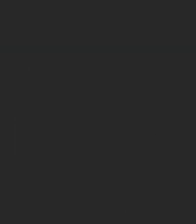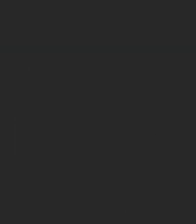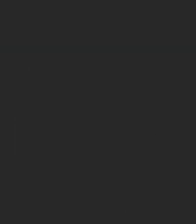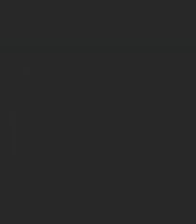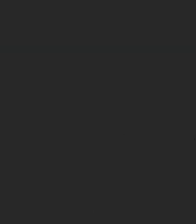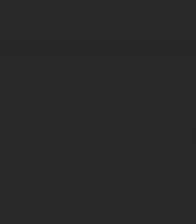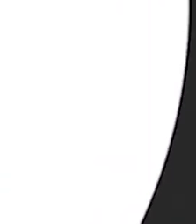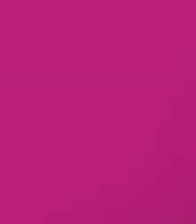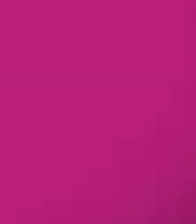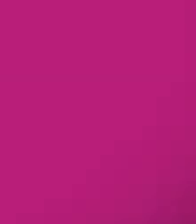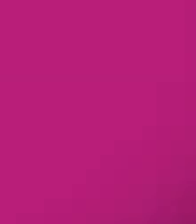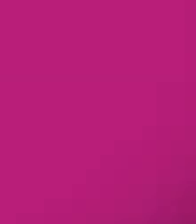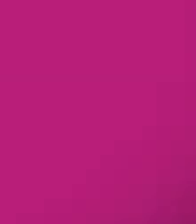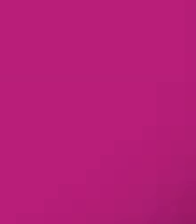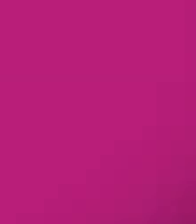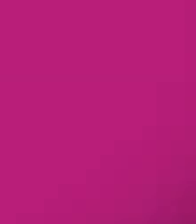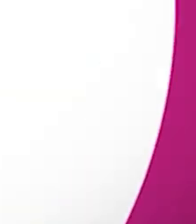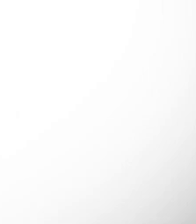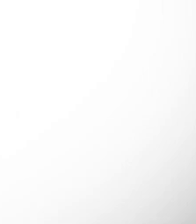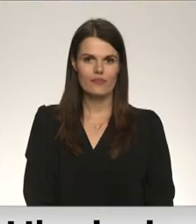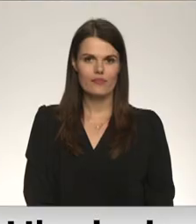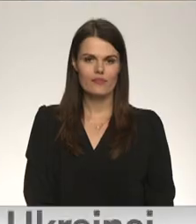Re, viss ēters ir te!